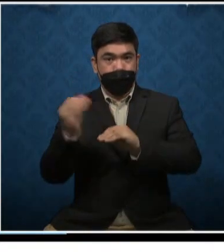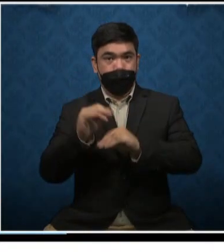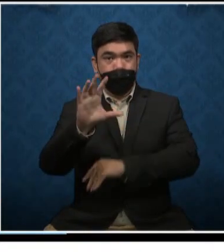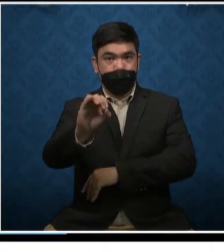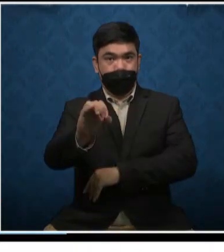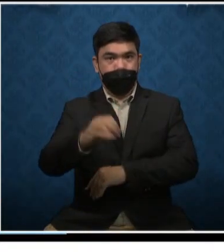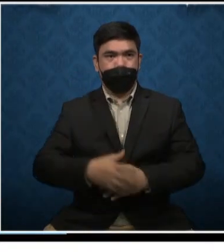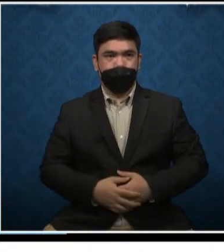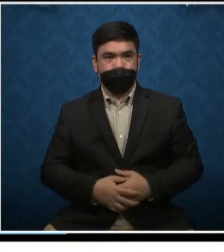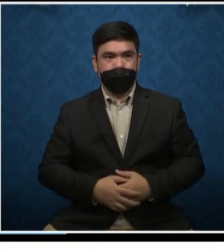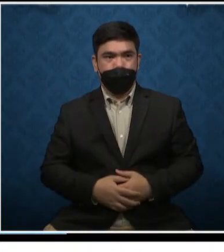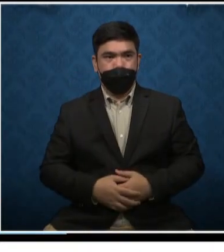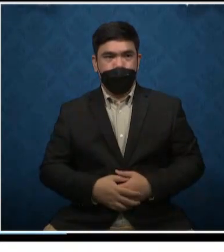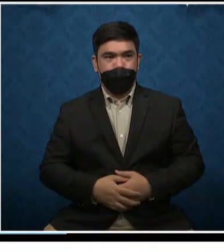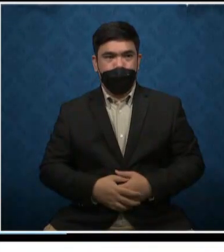บาท